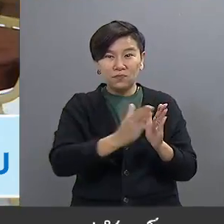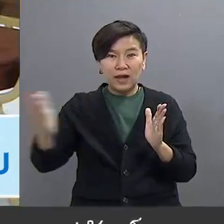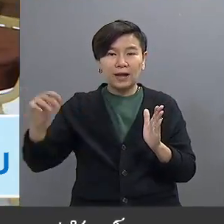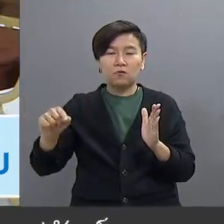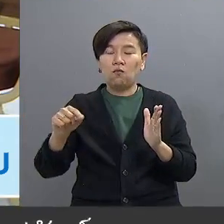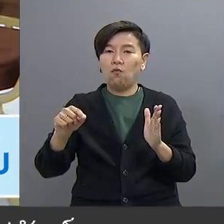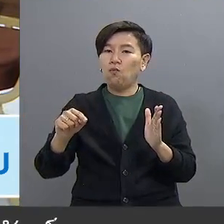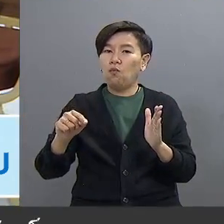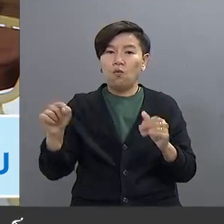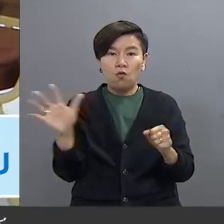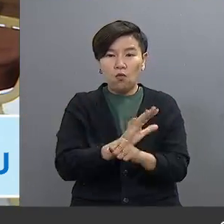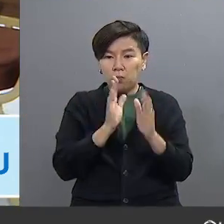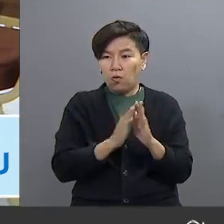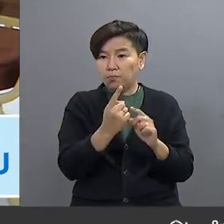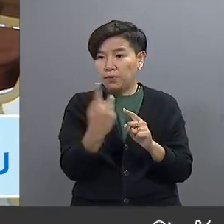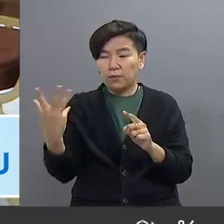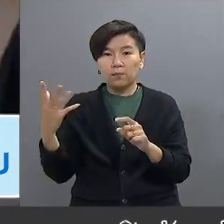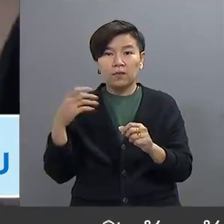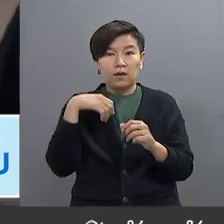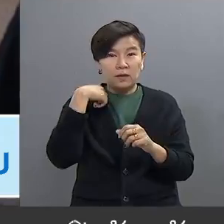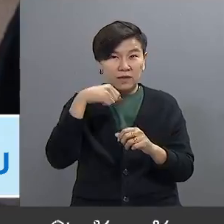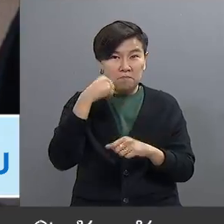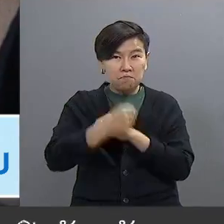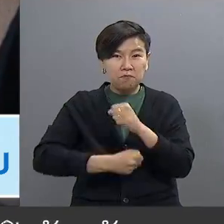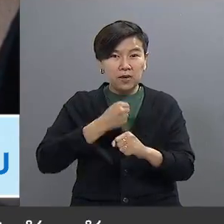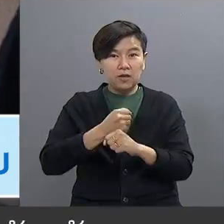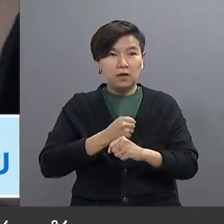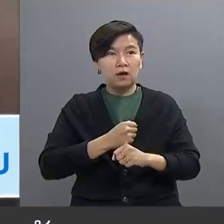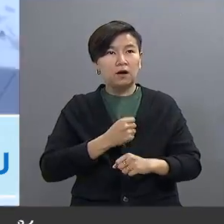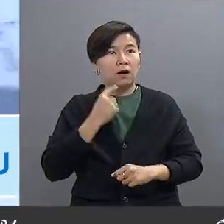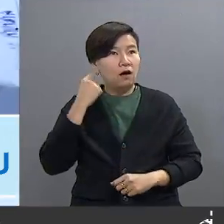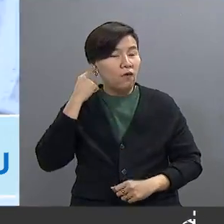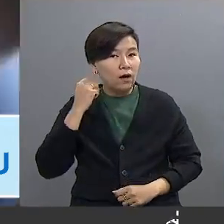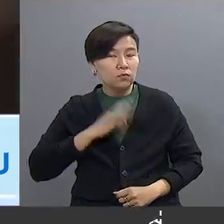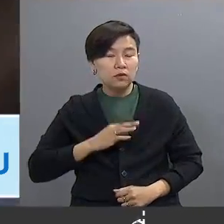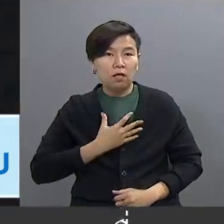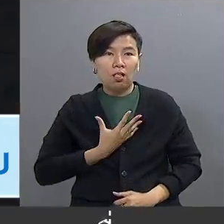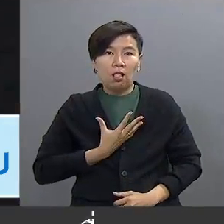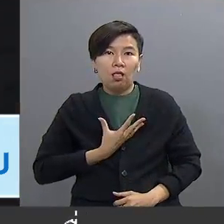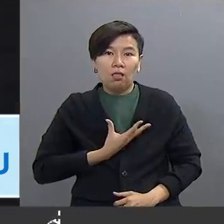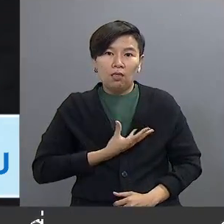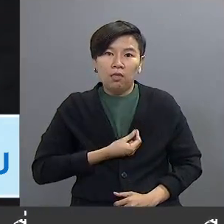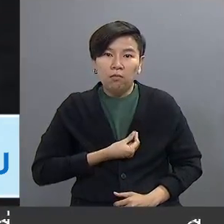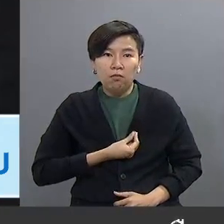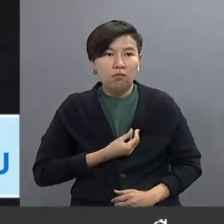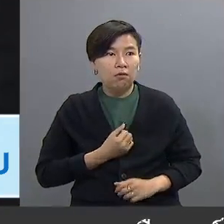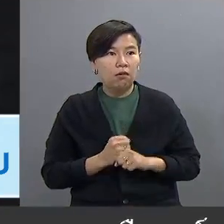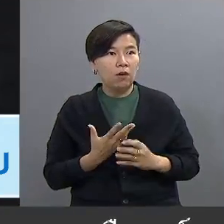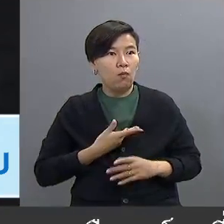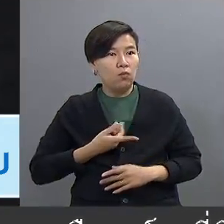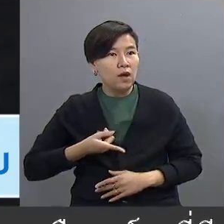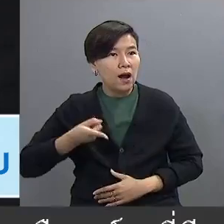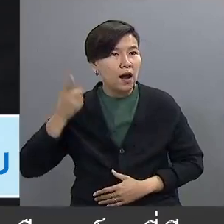อะค่ะคือมันก็ใจแป้วเนาะโอ้10ปีนี่ไม่รู้ว่าจะยังอยู่กันหรือเปล่าเนี่ยนะ